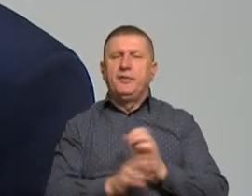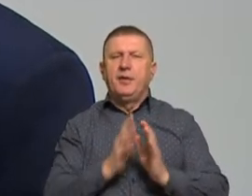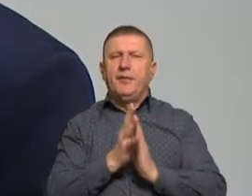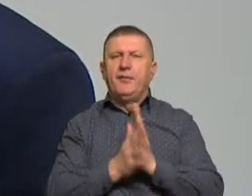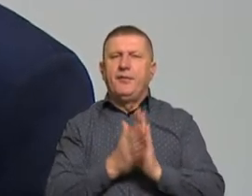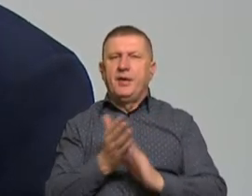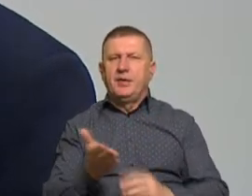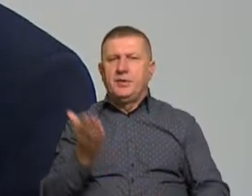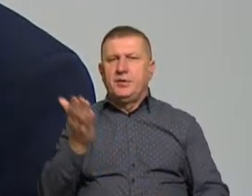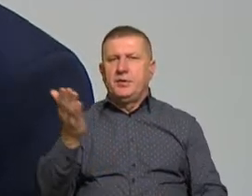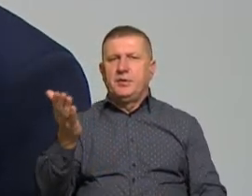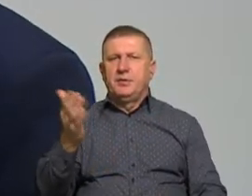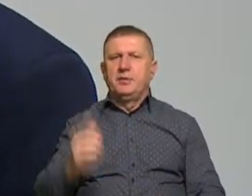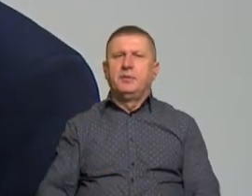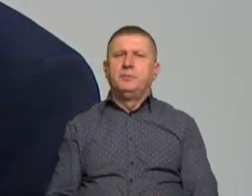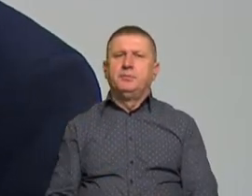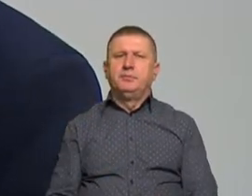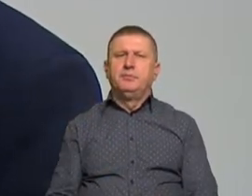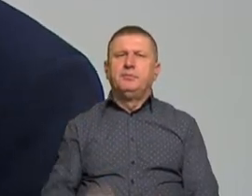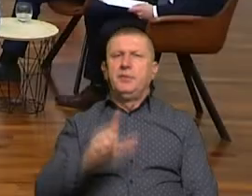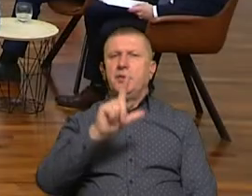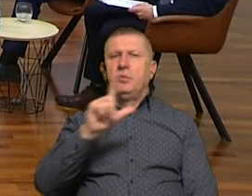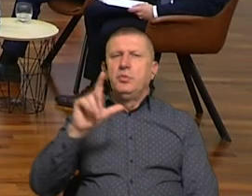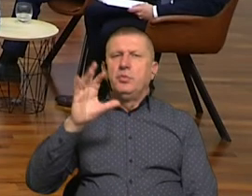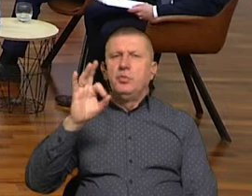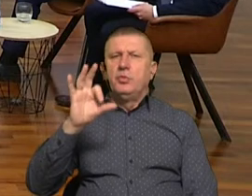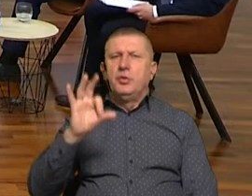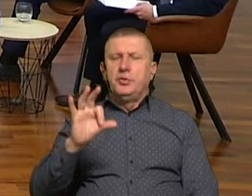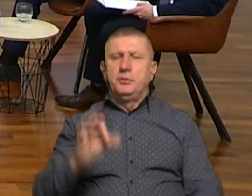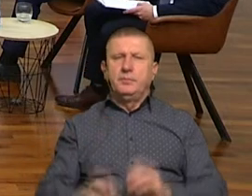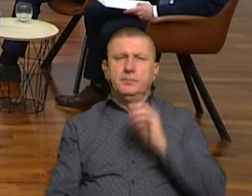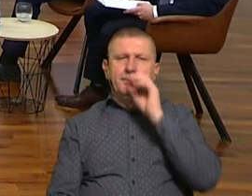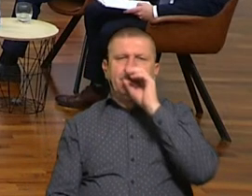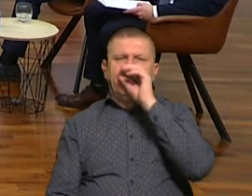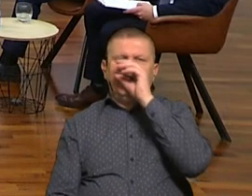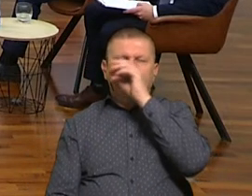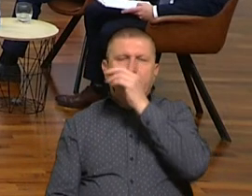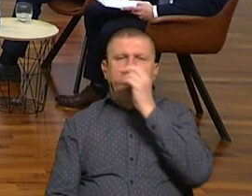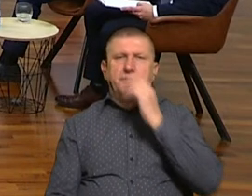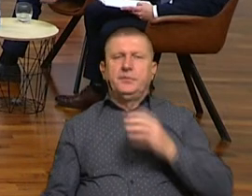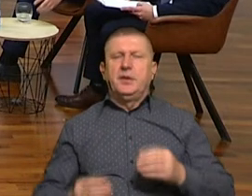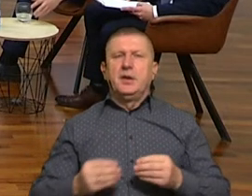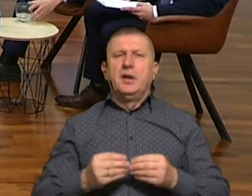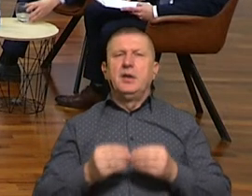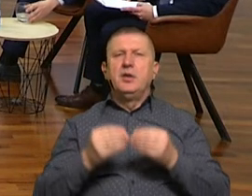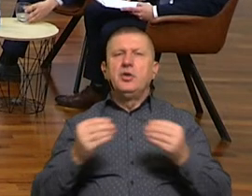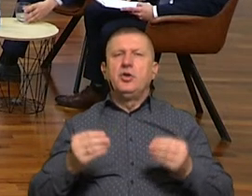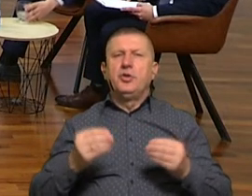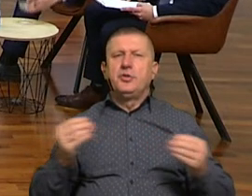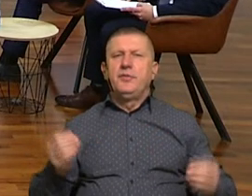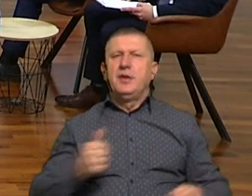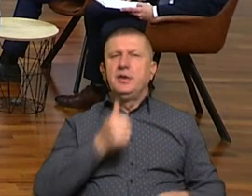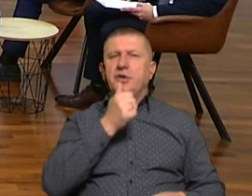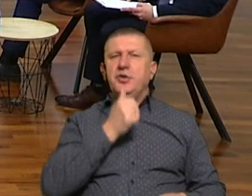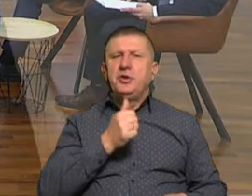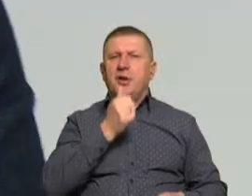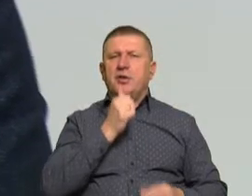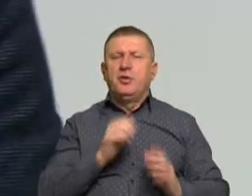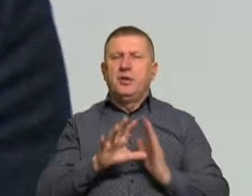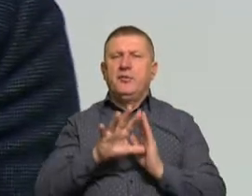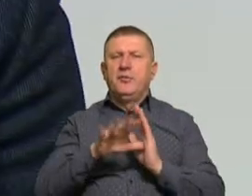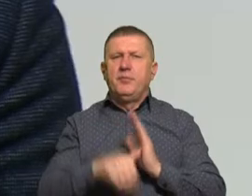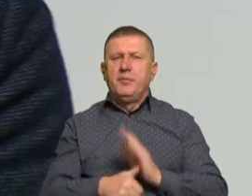pierwszego odpowiedź proszę pana radnego Konrada Łozia. Dziękuję za to pytanie. Rozwijanie zieleni w mieście i